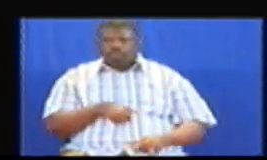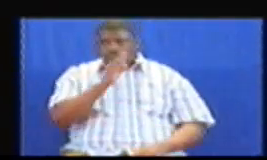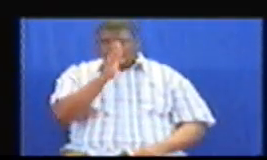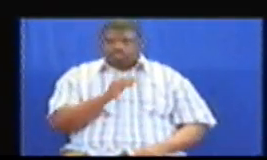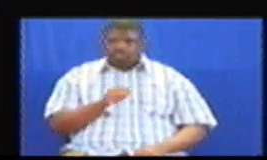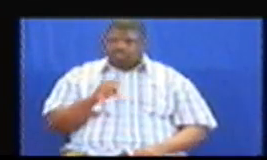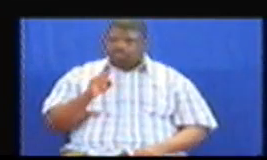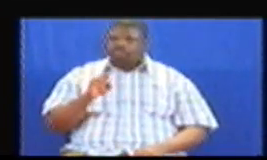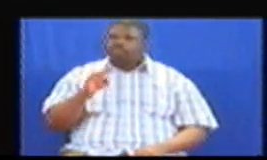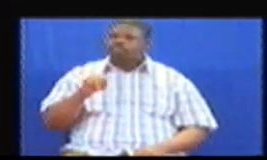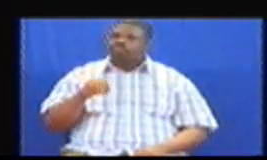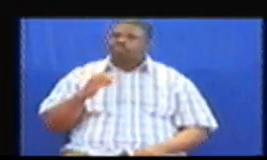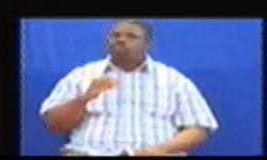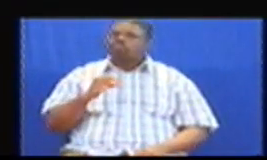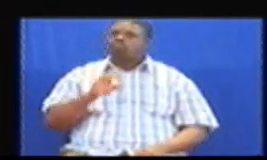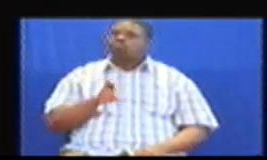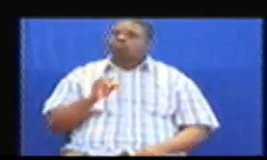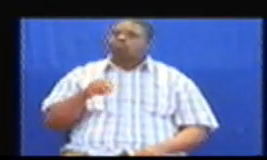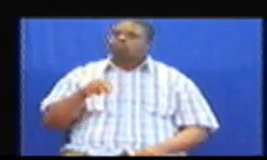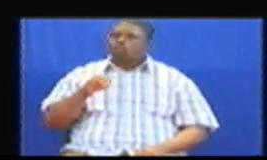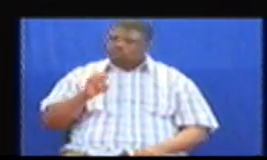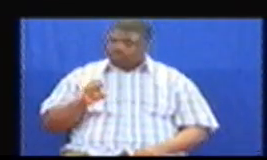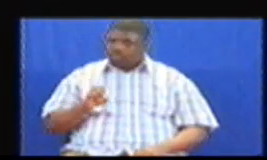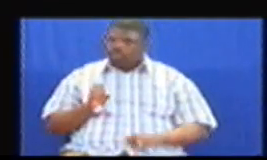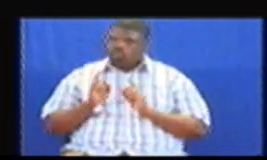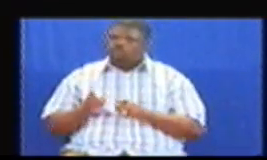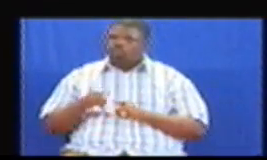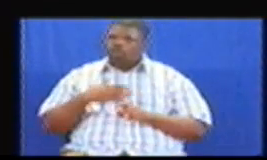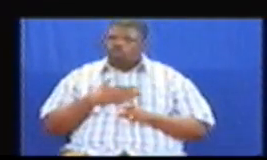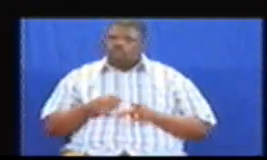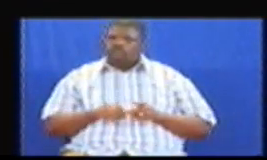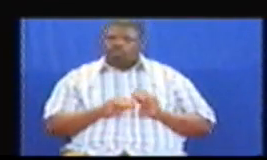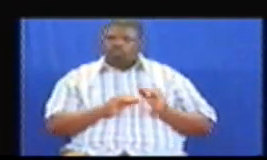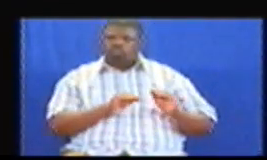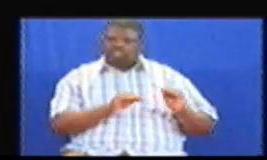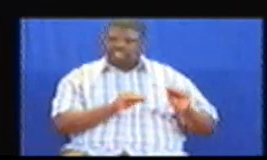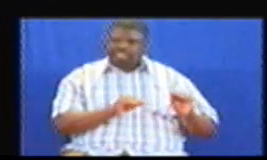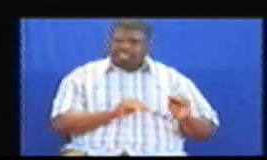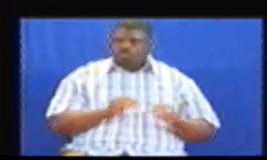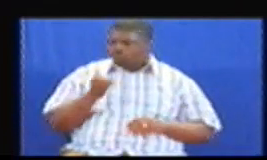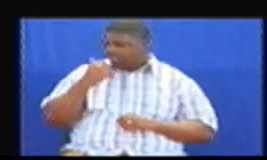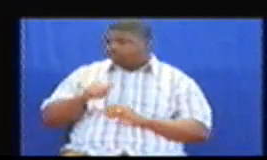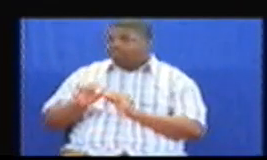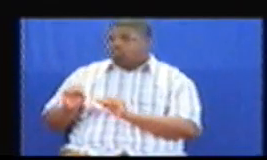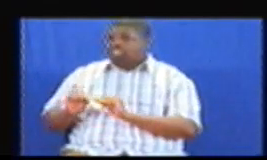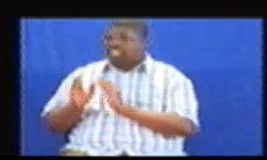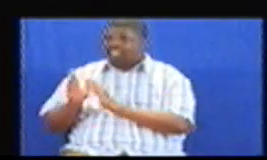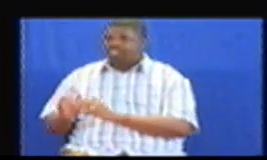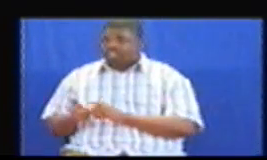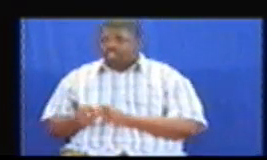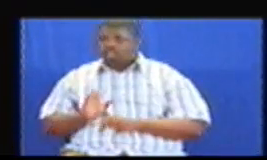year. Na mwaka huo mimi nafundisha Landlaw, Mwakiembe anafundisha administrative law. Na ndio mwaka